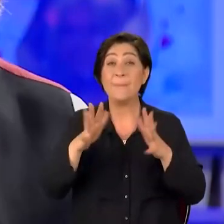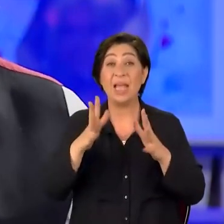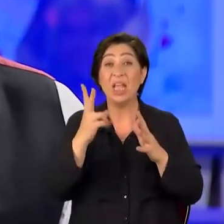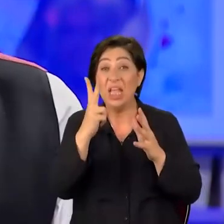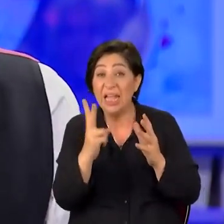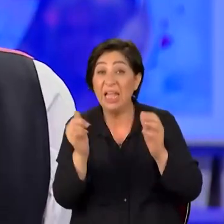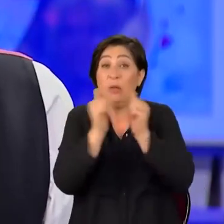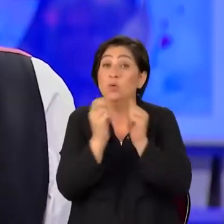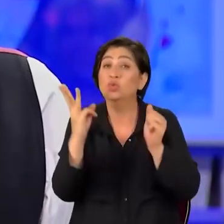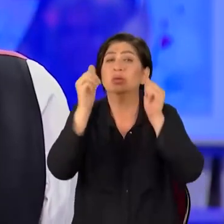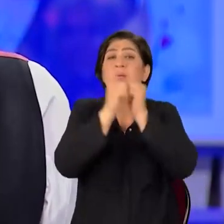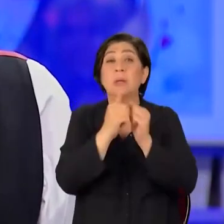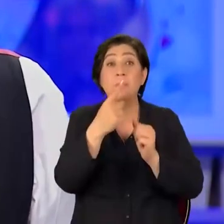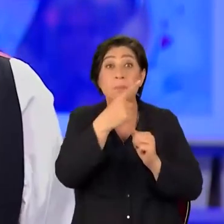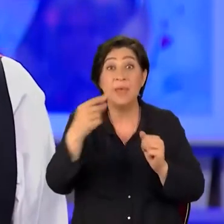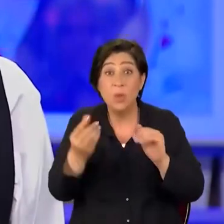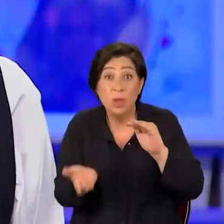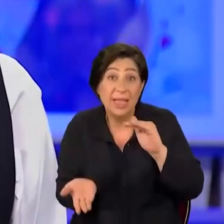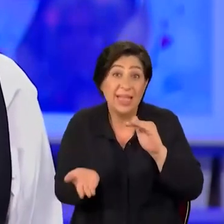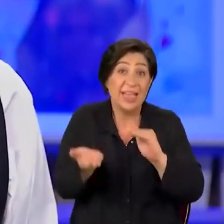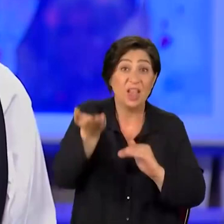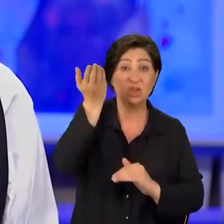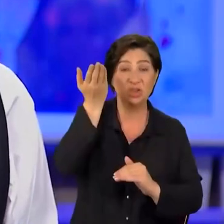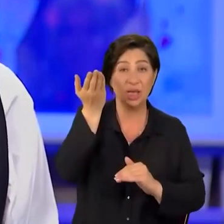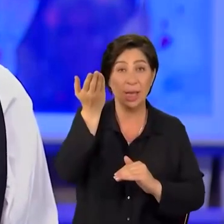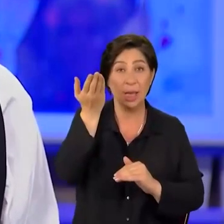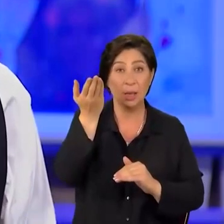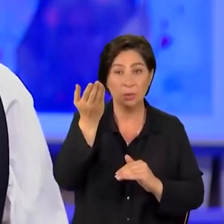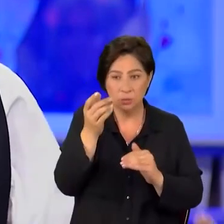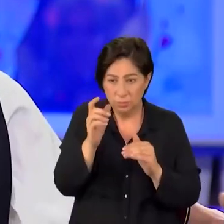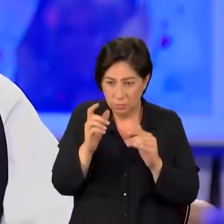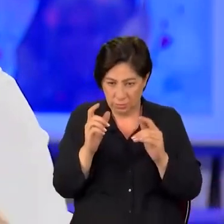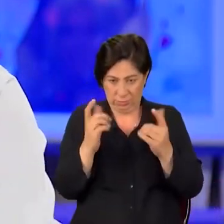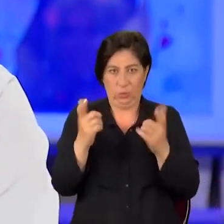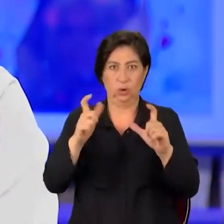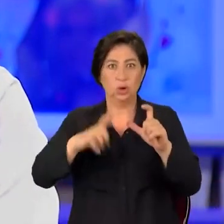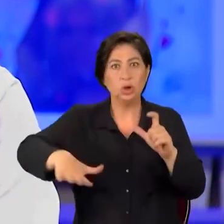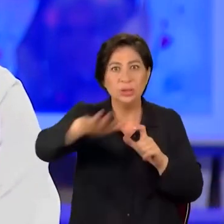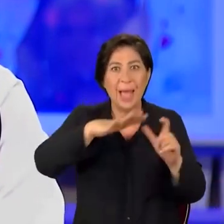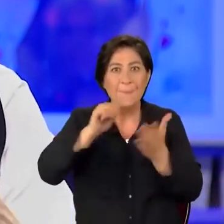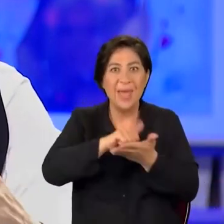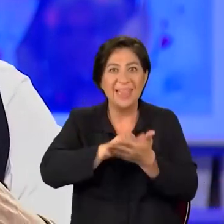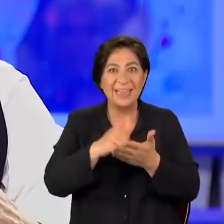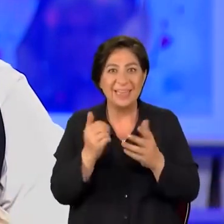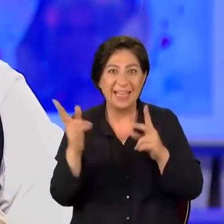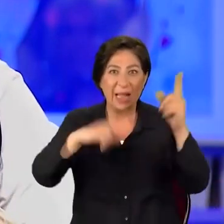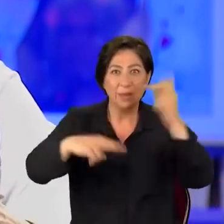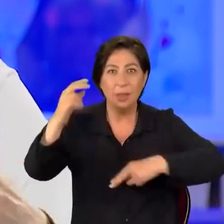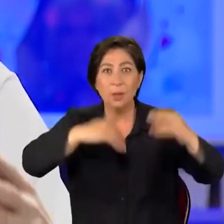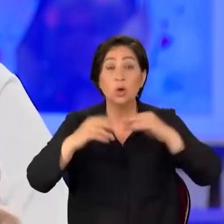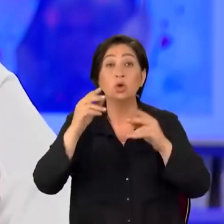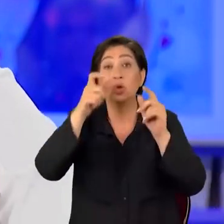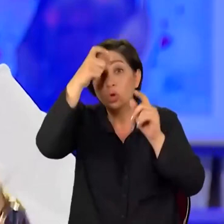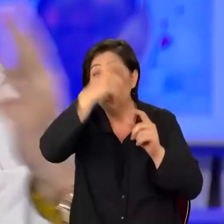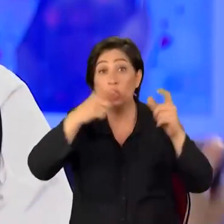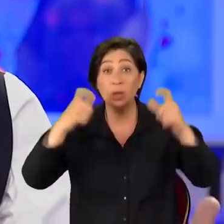belki kat be katı, yani 1 milyonu geçecek kadar, yani sosyal medyanın da katılımıyla bu Türkiye'de